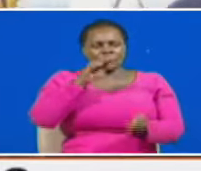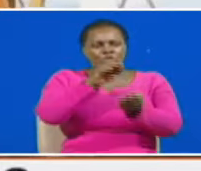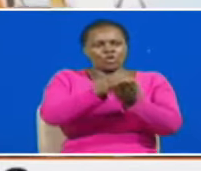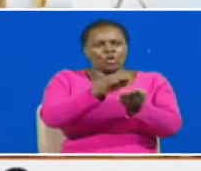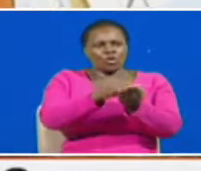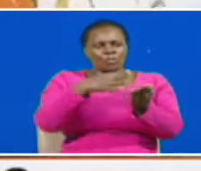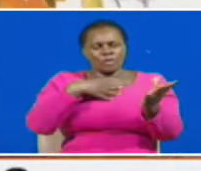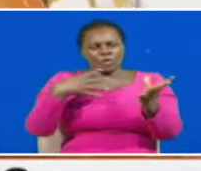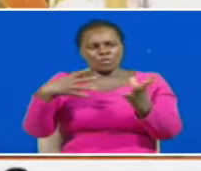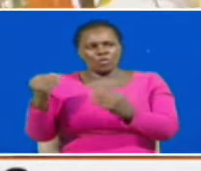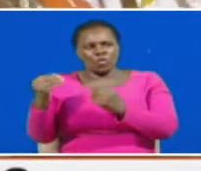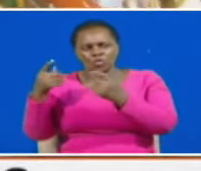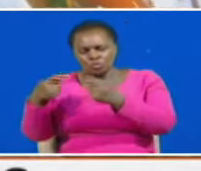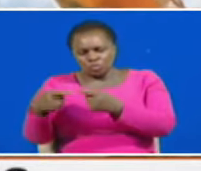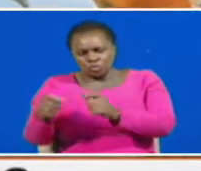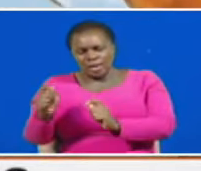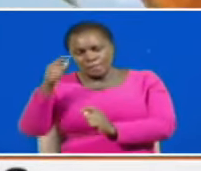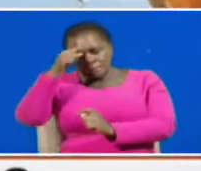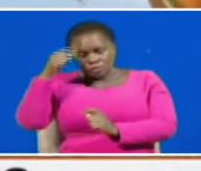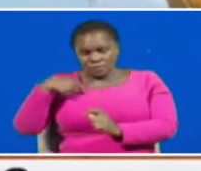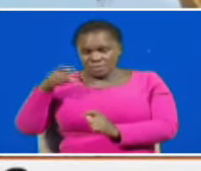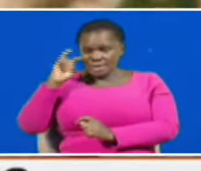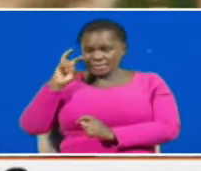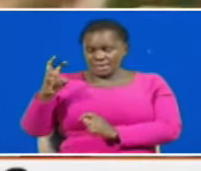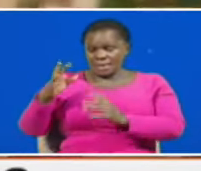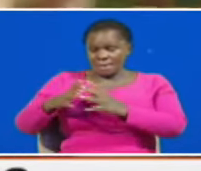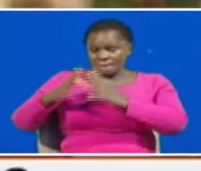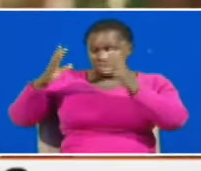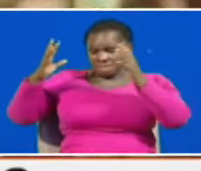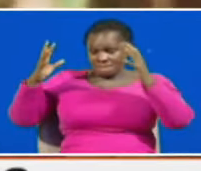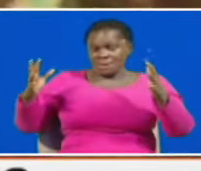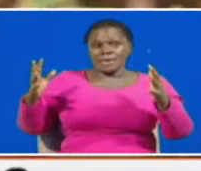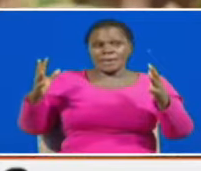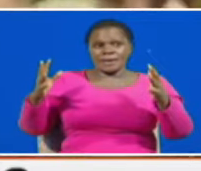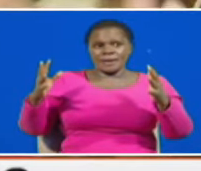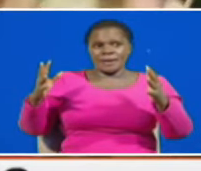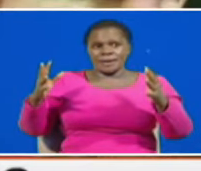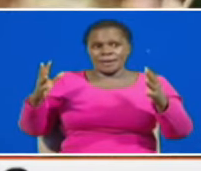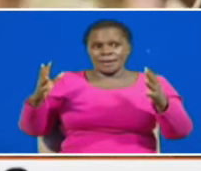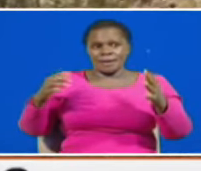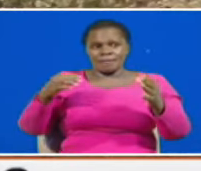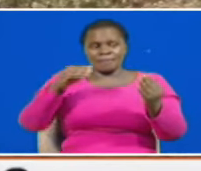nitaweza kuenda kuweza kujaribu kwa sababu nimeona ni kubwa, na ikizaa mbili